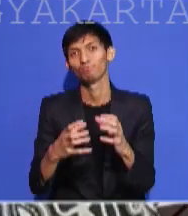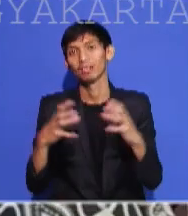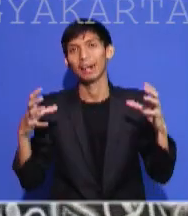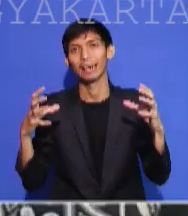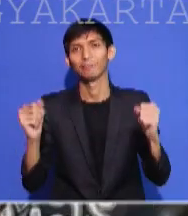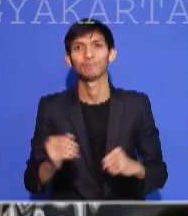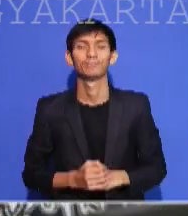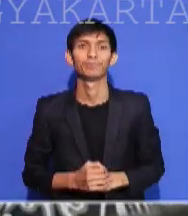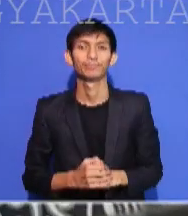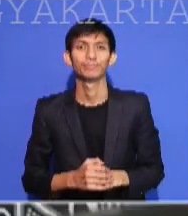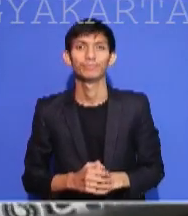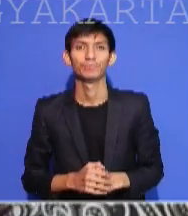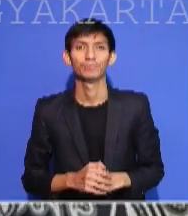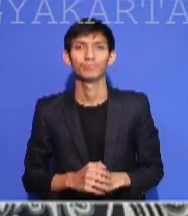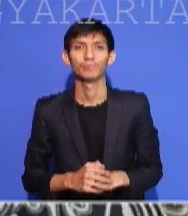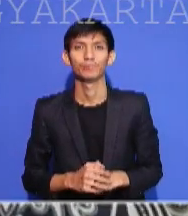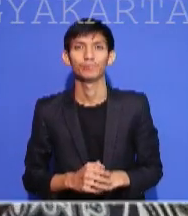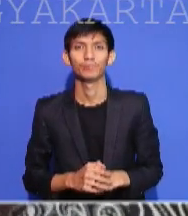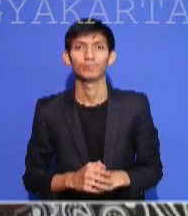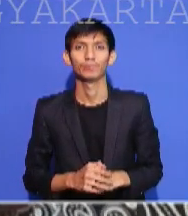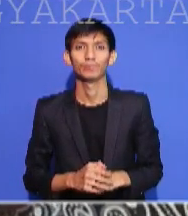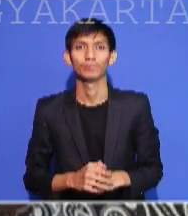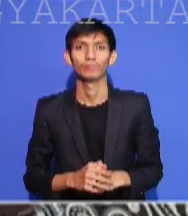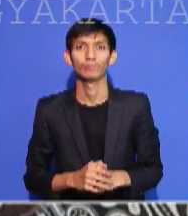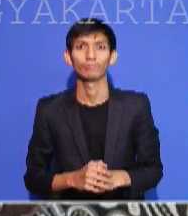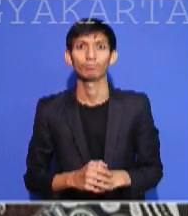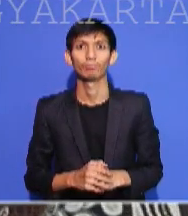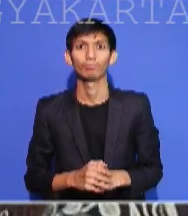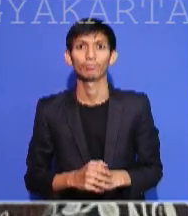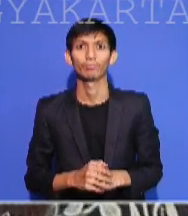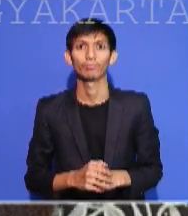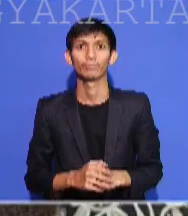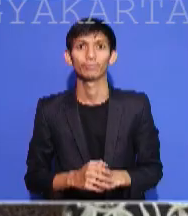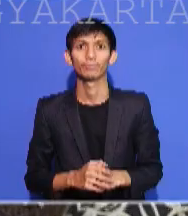besar demikian JAT Miko hadti TVRI Yogyakarta melaporkan dari Kulon Progo